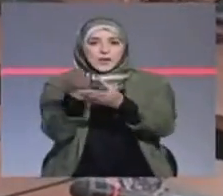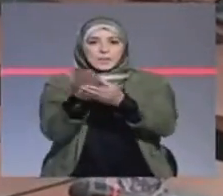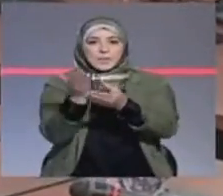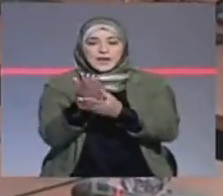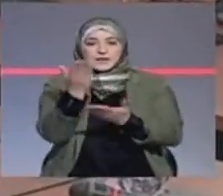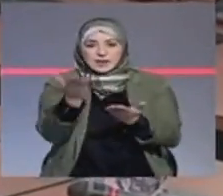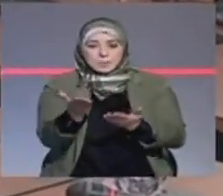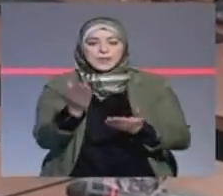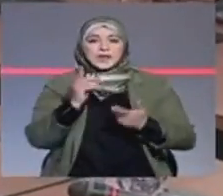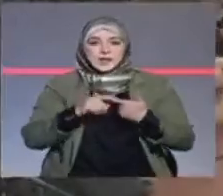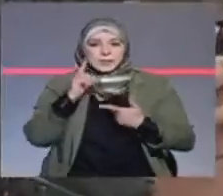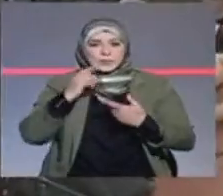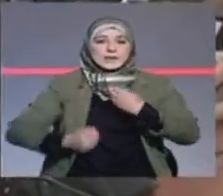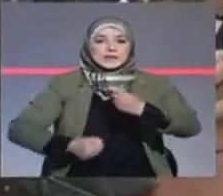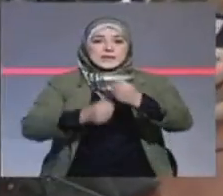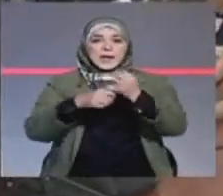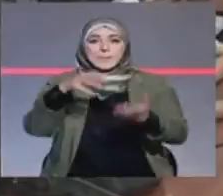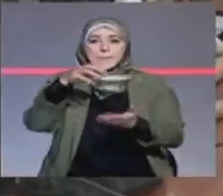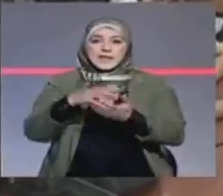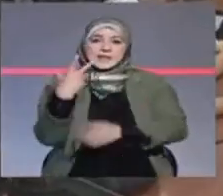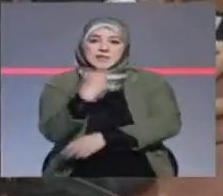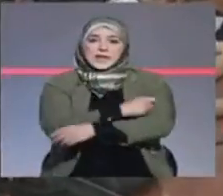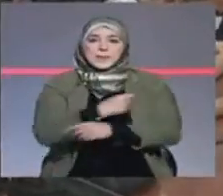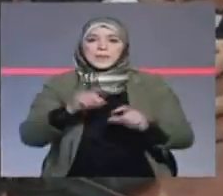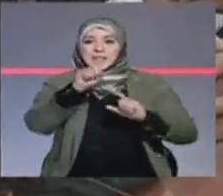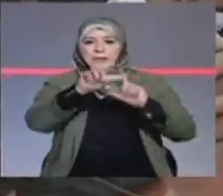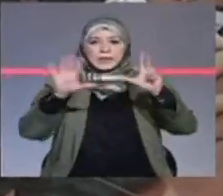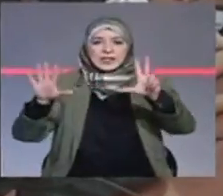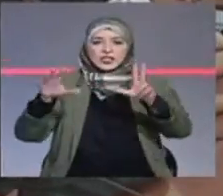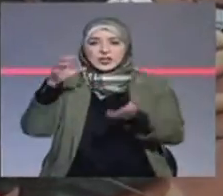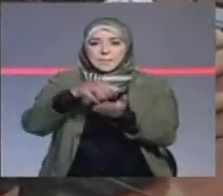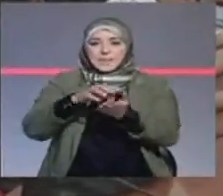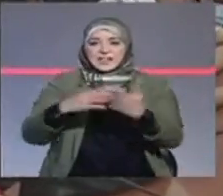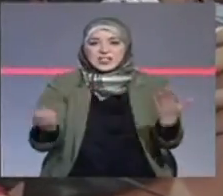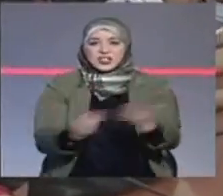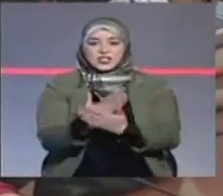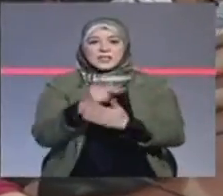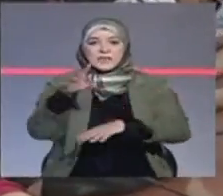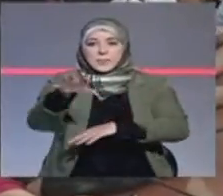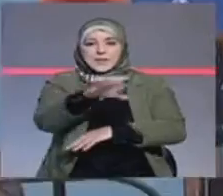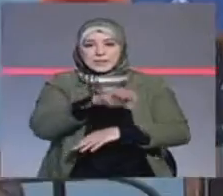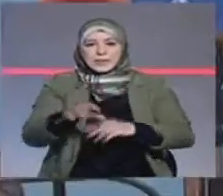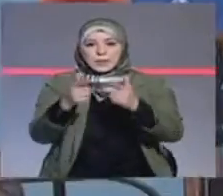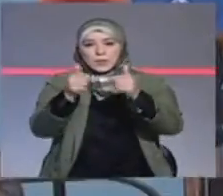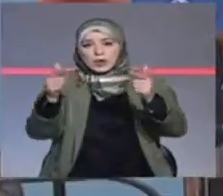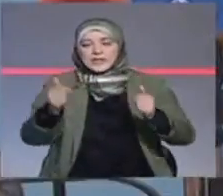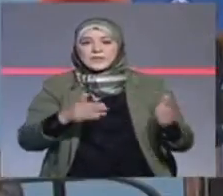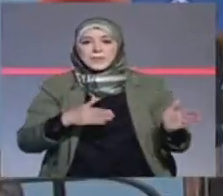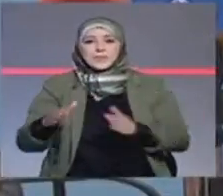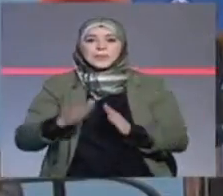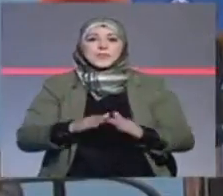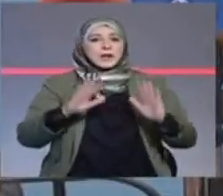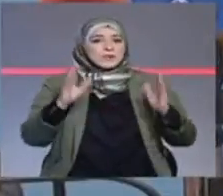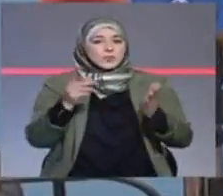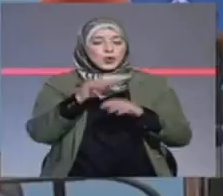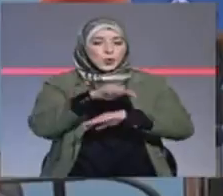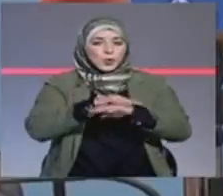طبي، إلى جانب دعم مراكز التلقيح ب 18 مركزا جديدا في عدة مناطق بكل